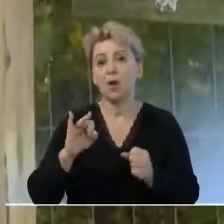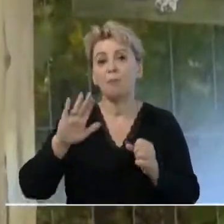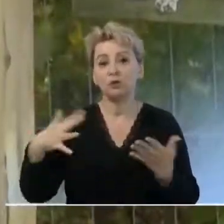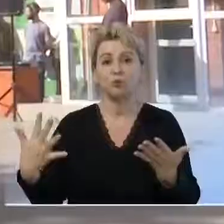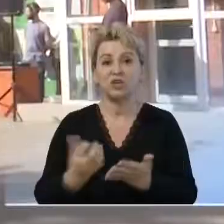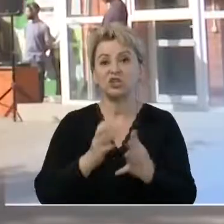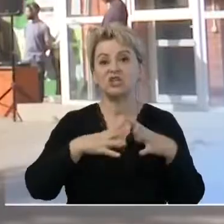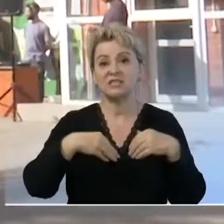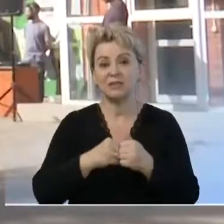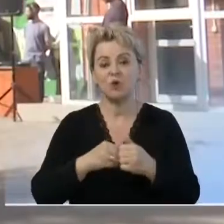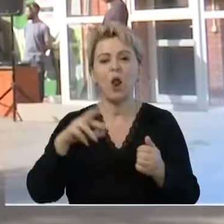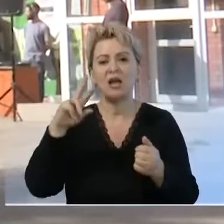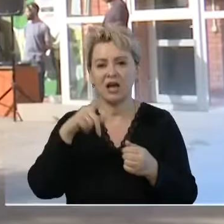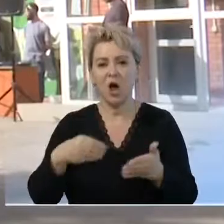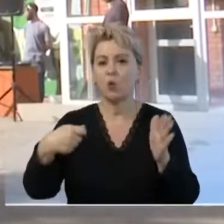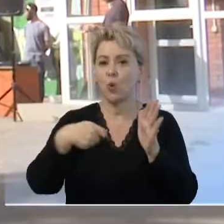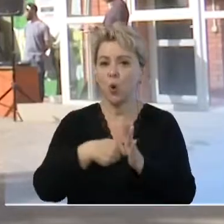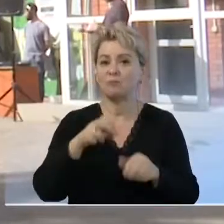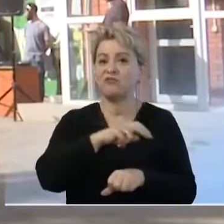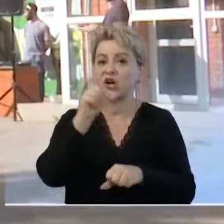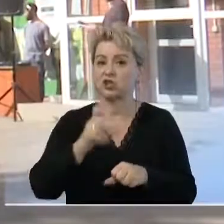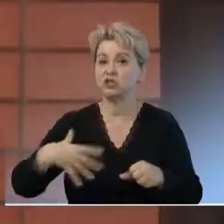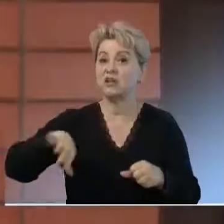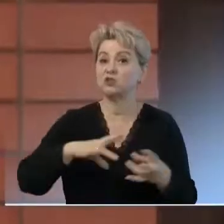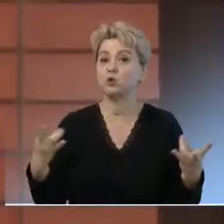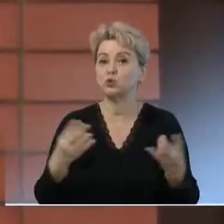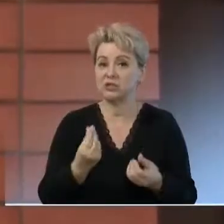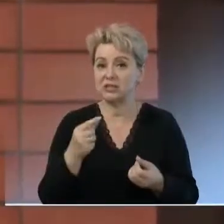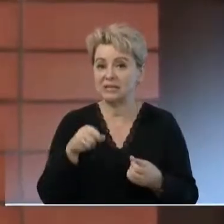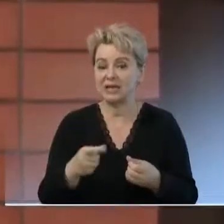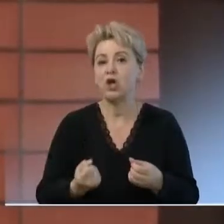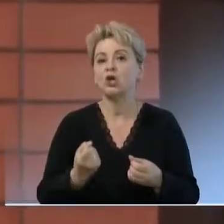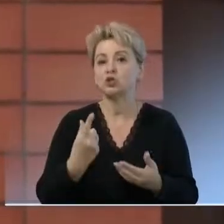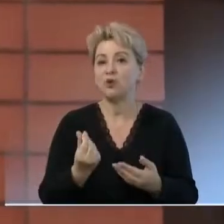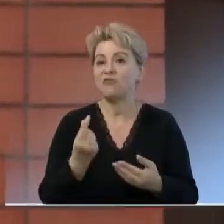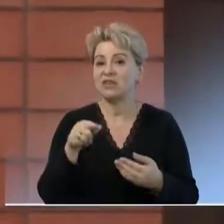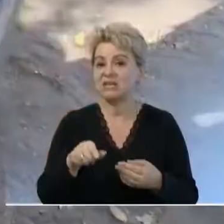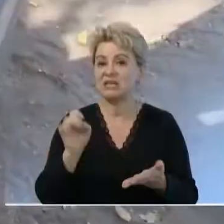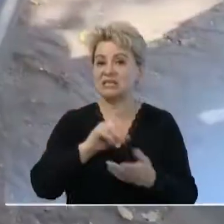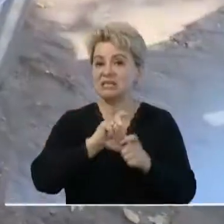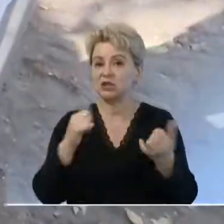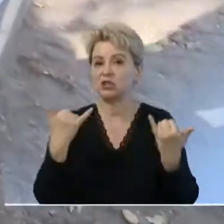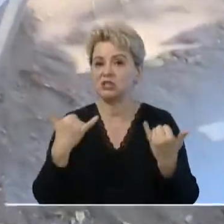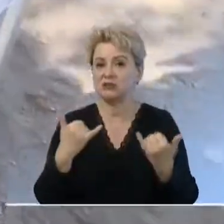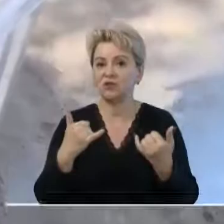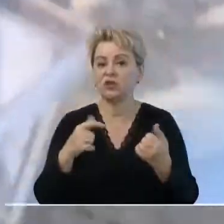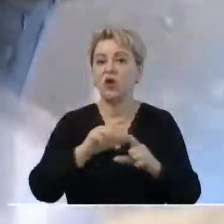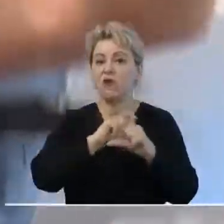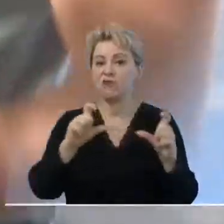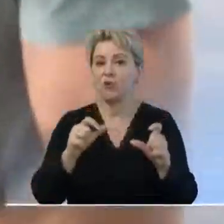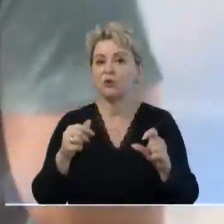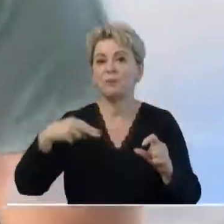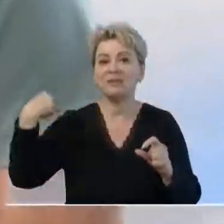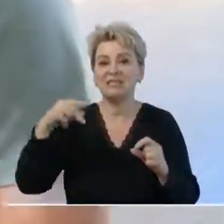нашли семью. Лекарства, корм, врачи – на все нужны деньги. Источники финансирования центра сегодня – фонд президентских